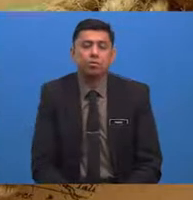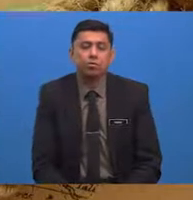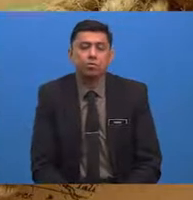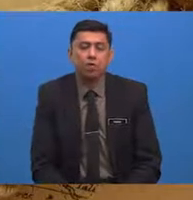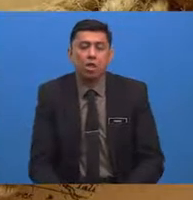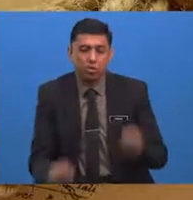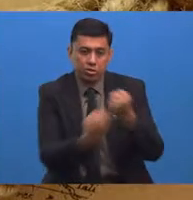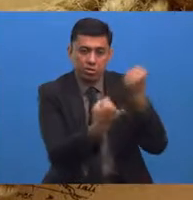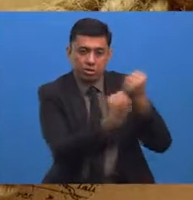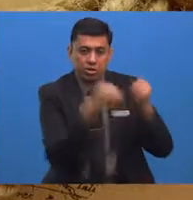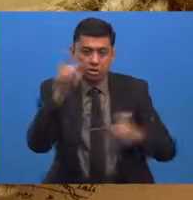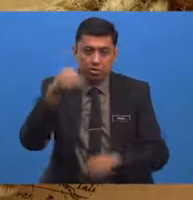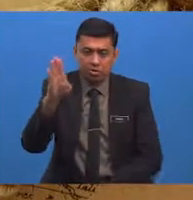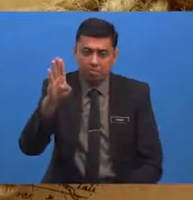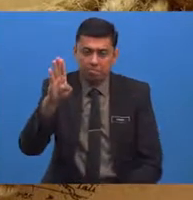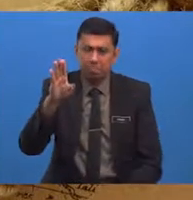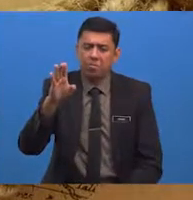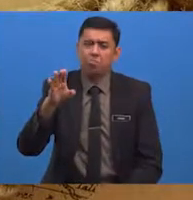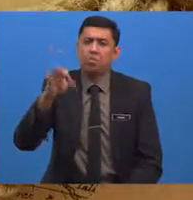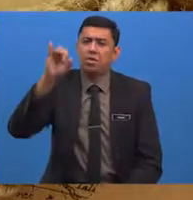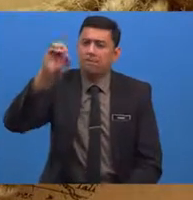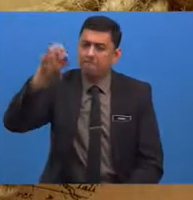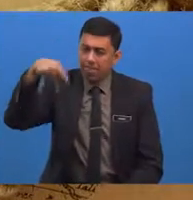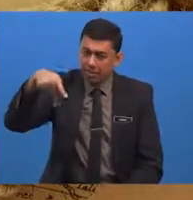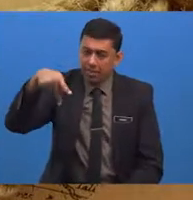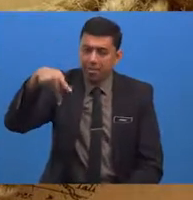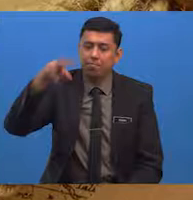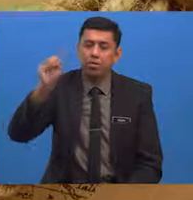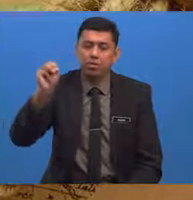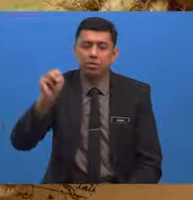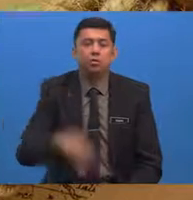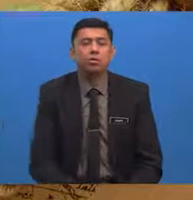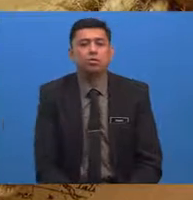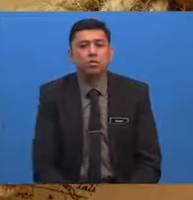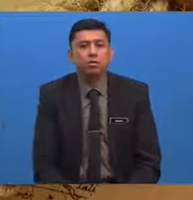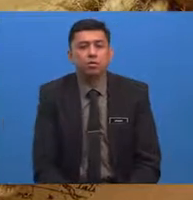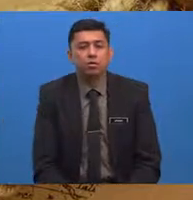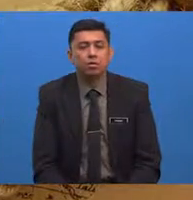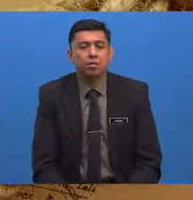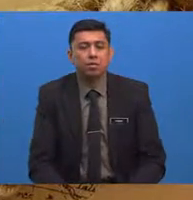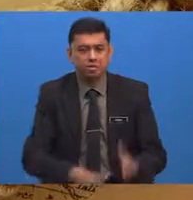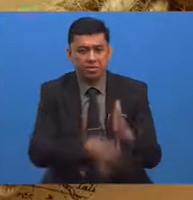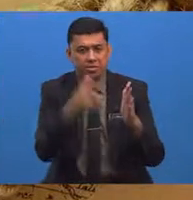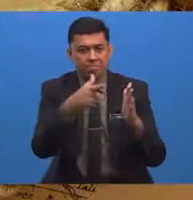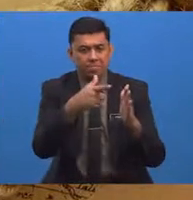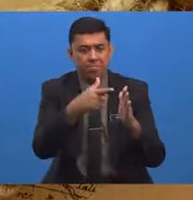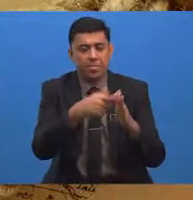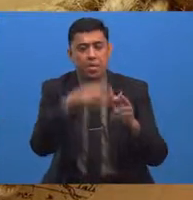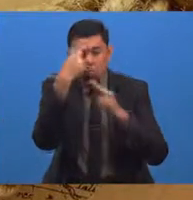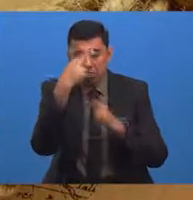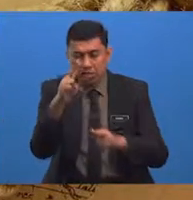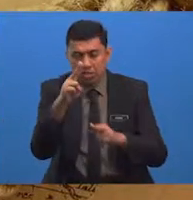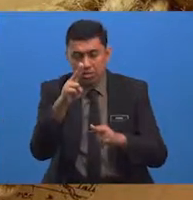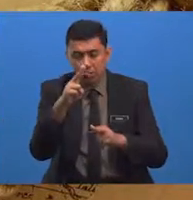Brooke memberikan sokongan kepada Pangeran Matusin. Pangeran Ersad dan anaknya Pangeran Nipah lebih dihormati